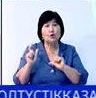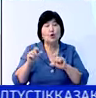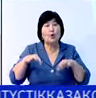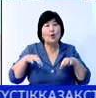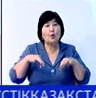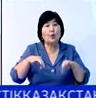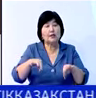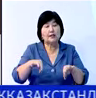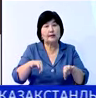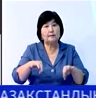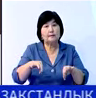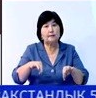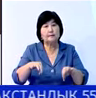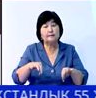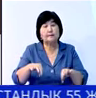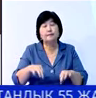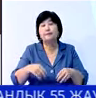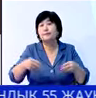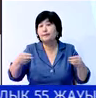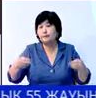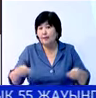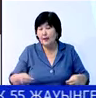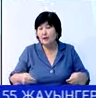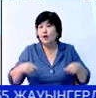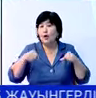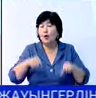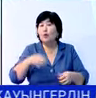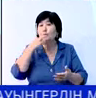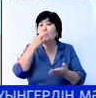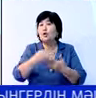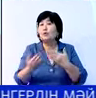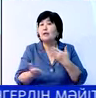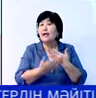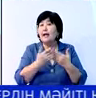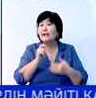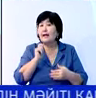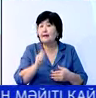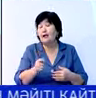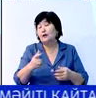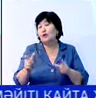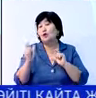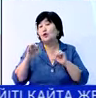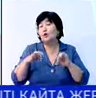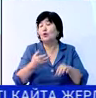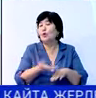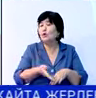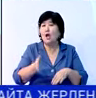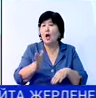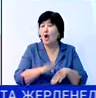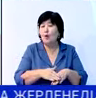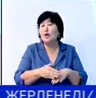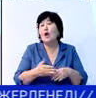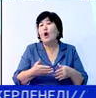жүк көліктеріне әкімшілік құқықтық жауапкершілігі тартылды. Өткені жүк көліктері өте ауыр.